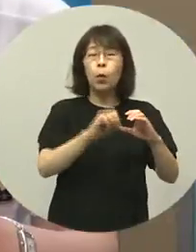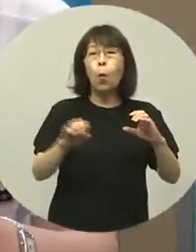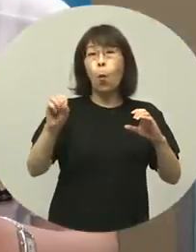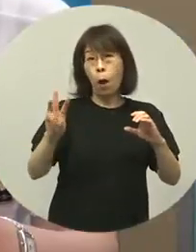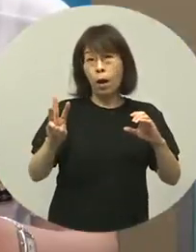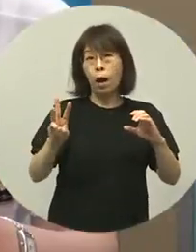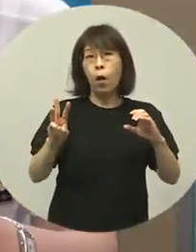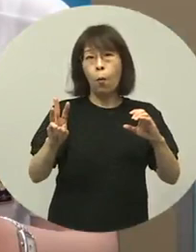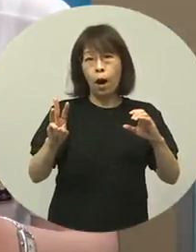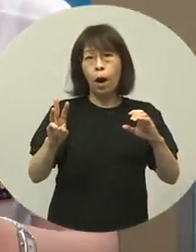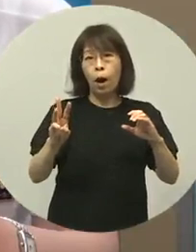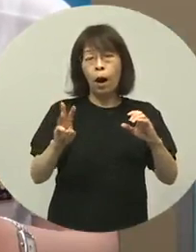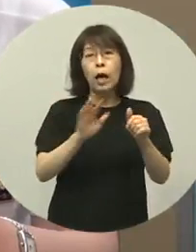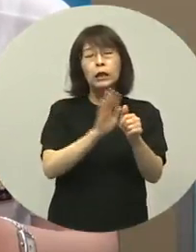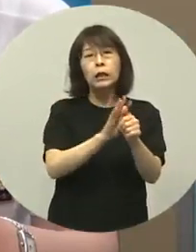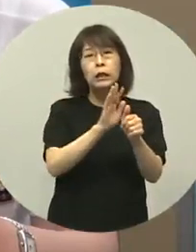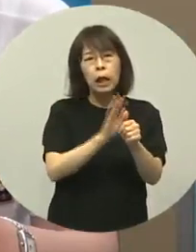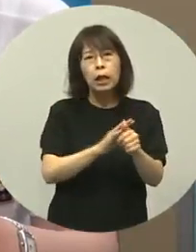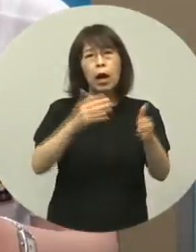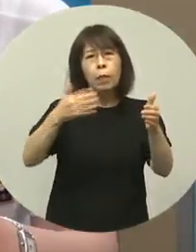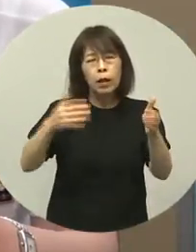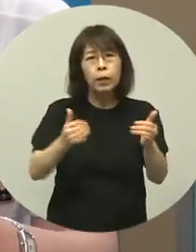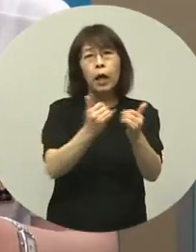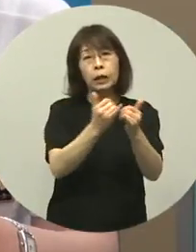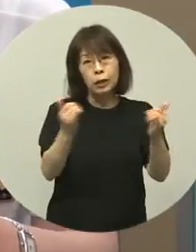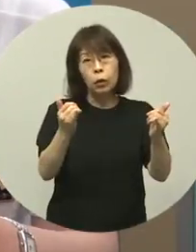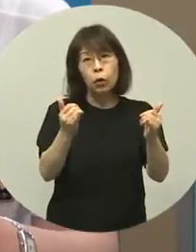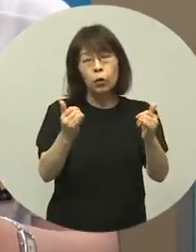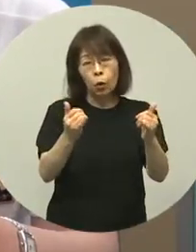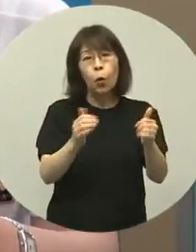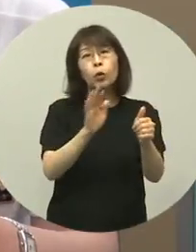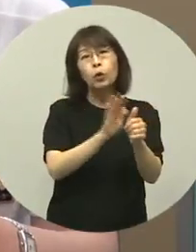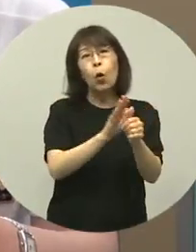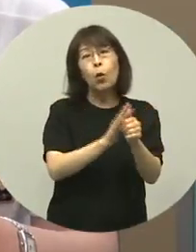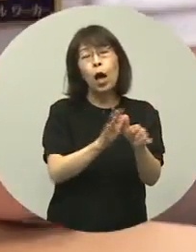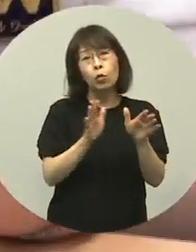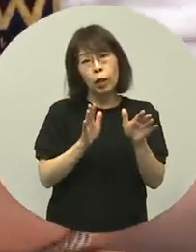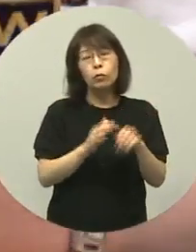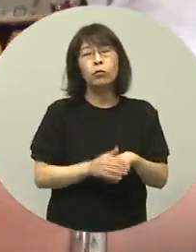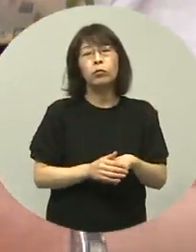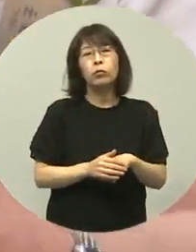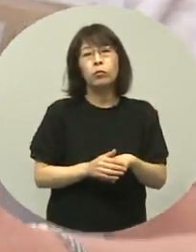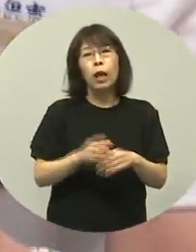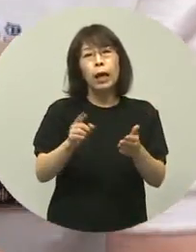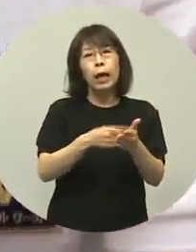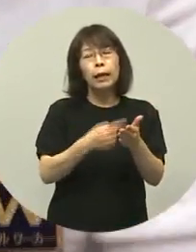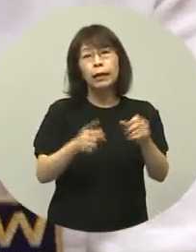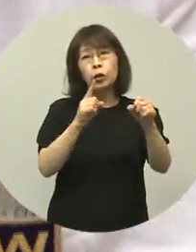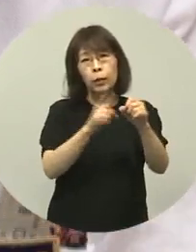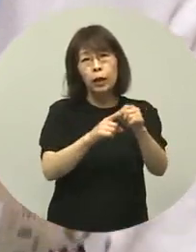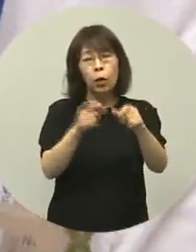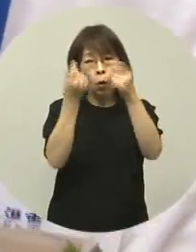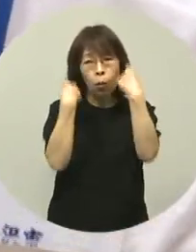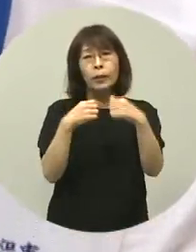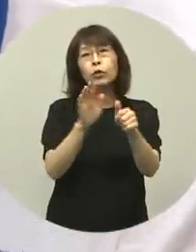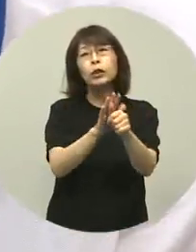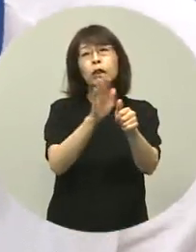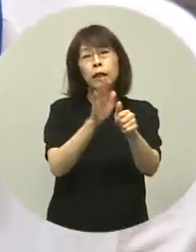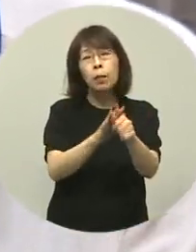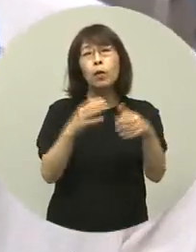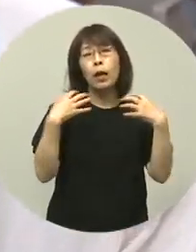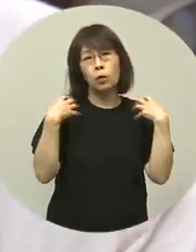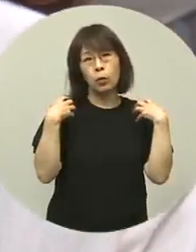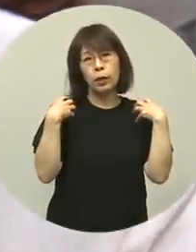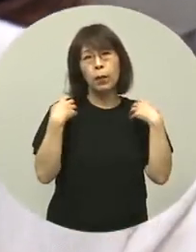ーカーは、支援の手がなかなか届かない方への相談に乗ったり、解決へ向けた個別支援なども行っているのです。